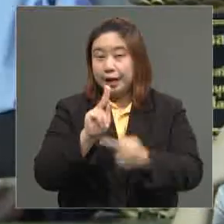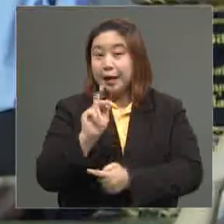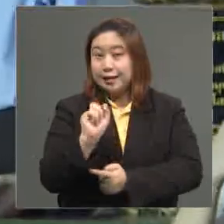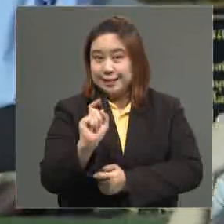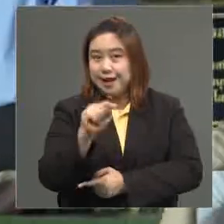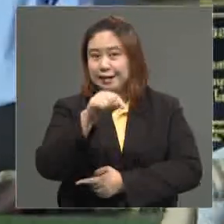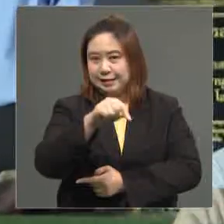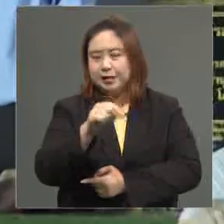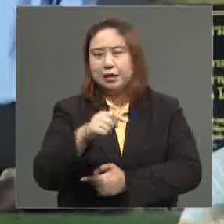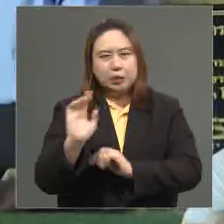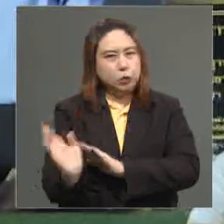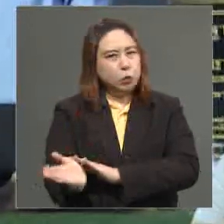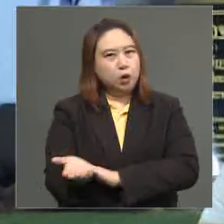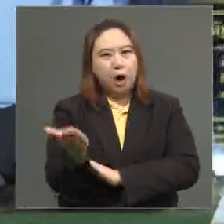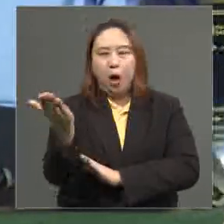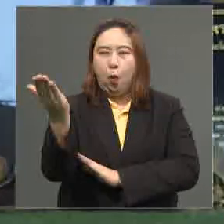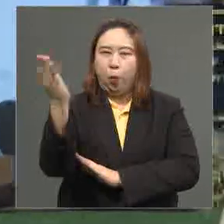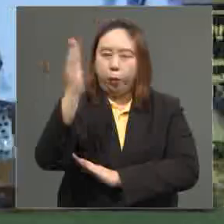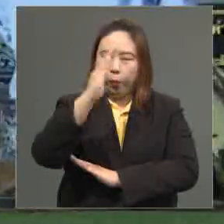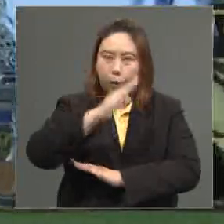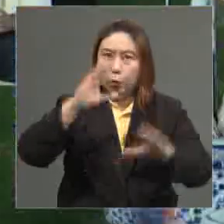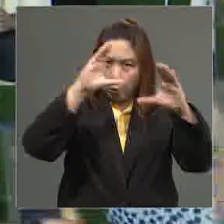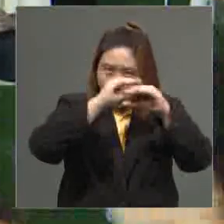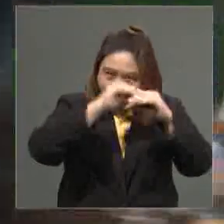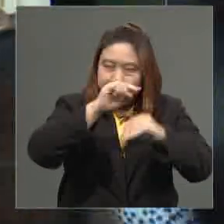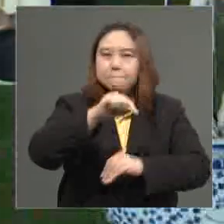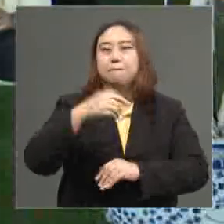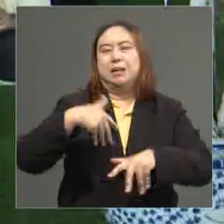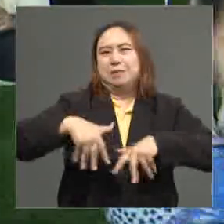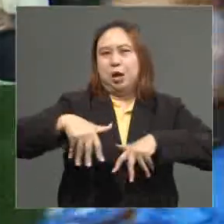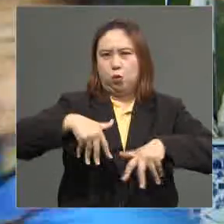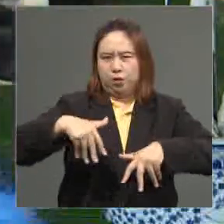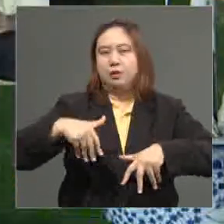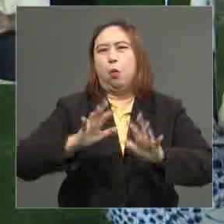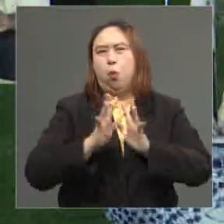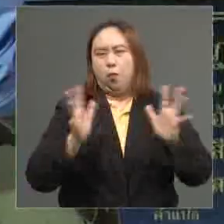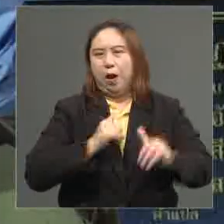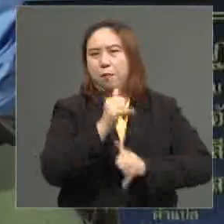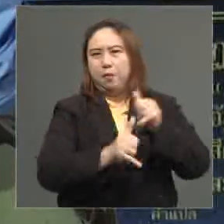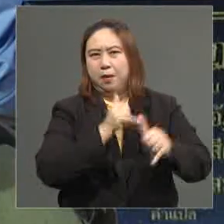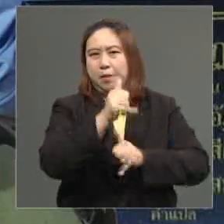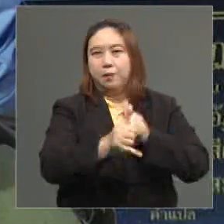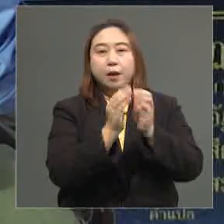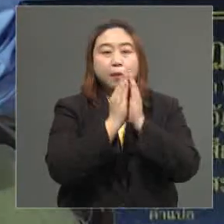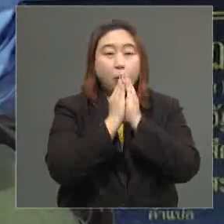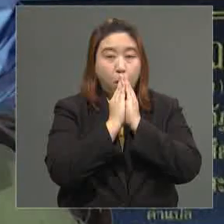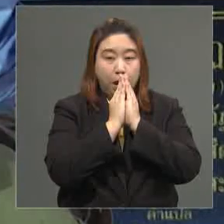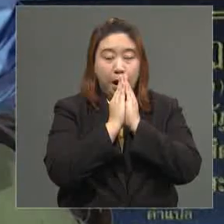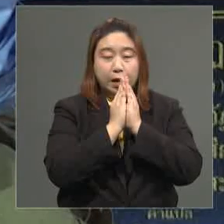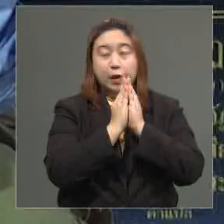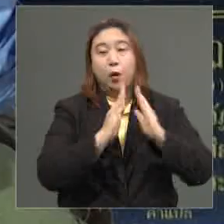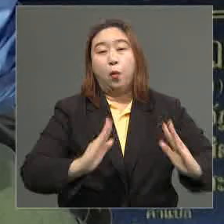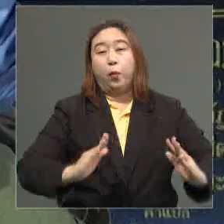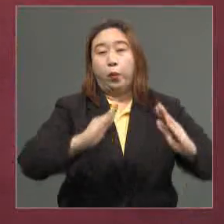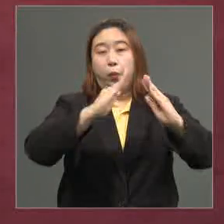กคักครับโดยตั้งแต่ช่วงเช้าช่วงค่ำครับมีประชาชนและก็นักท่องเที่ยวหลั่งไหลไปสักการะพระบรมสารีริก